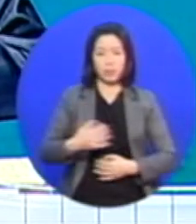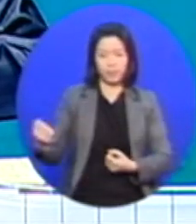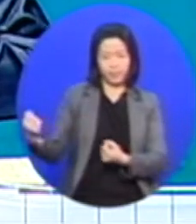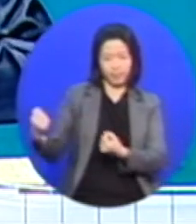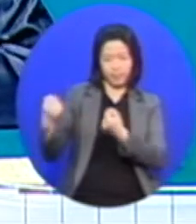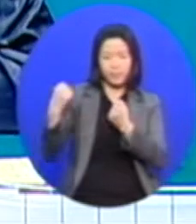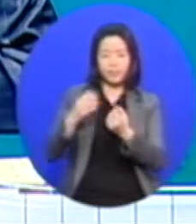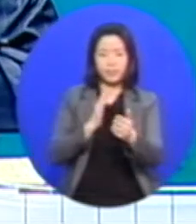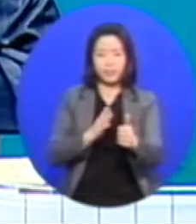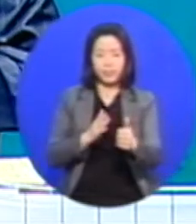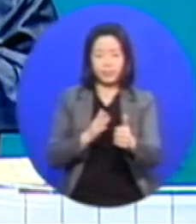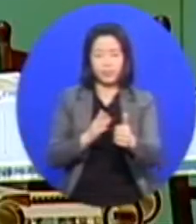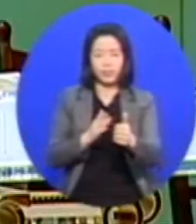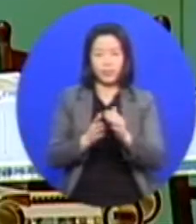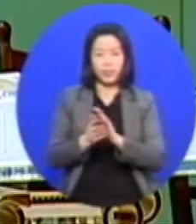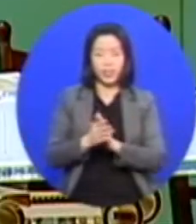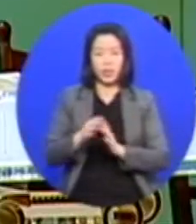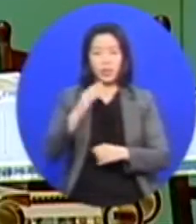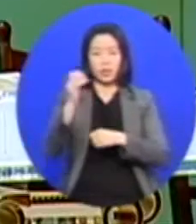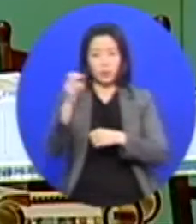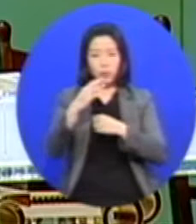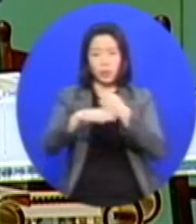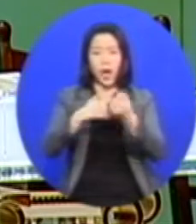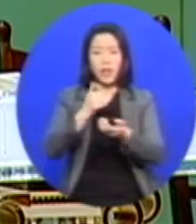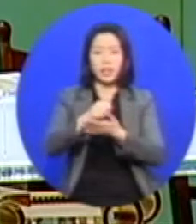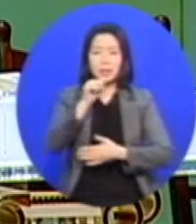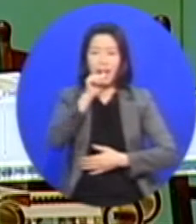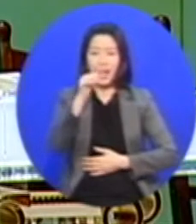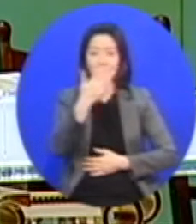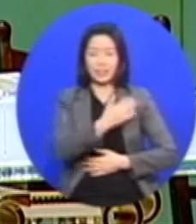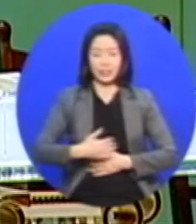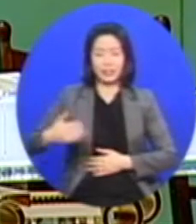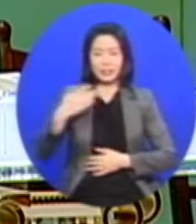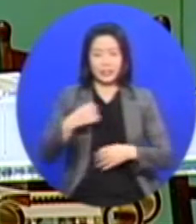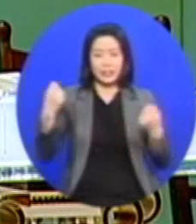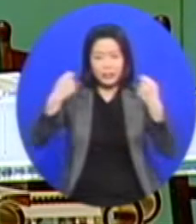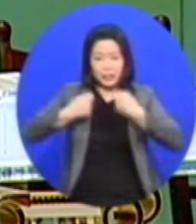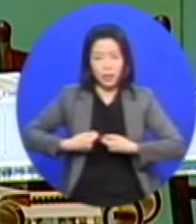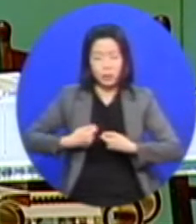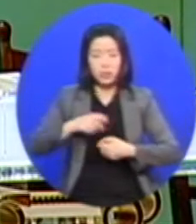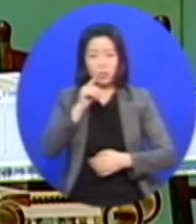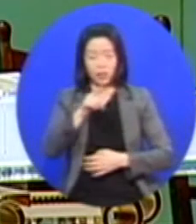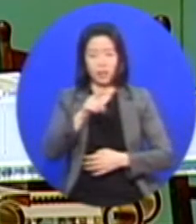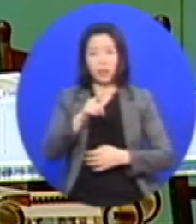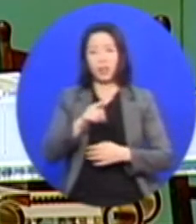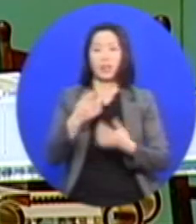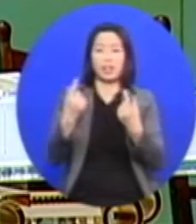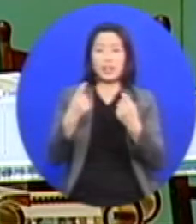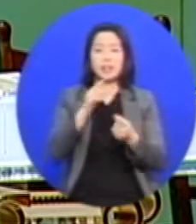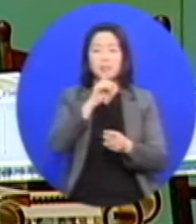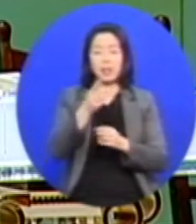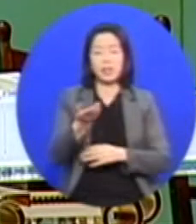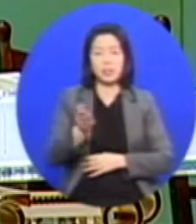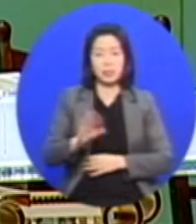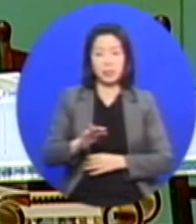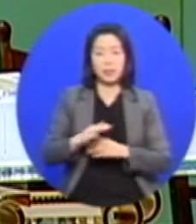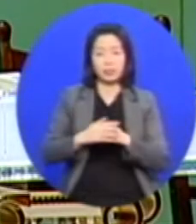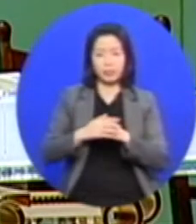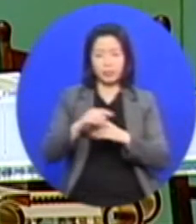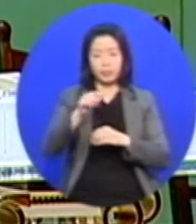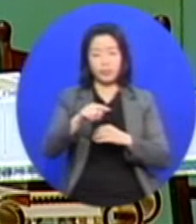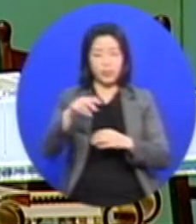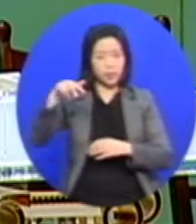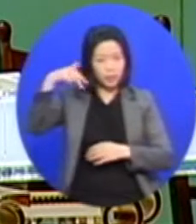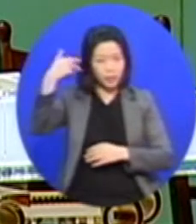그리고 하나님의 전신갑주를 입으라 같은 말이지만 하나님의 전신 갑주 에 대해서는 다음 주에